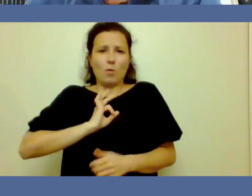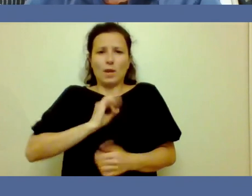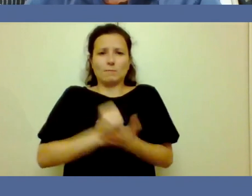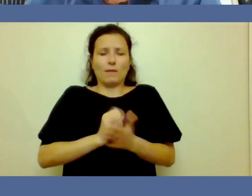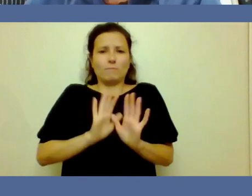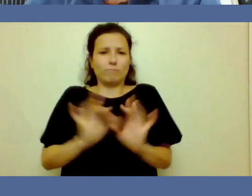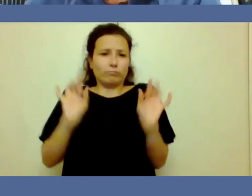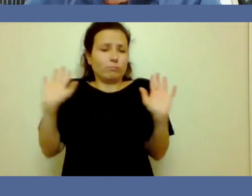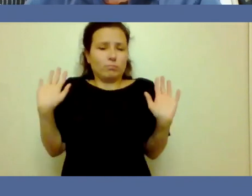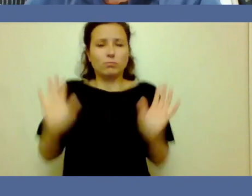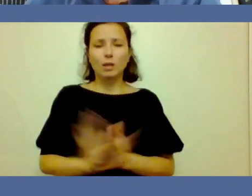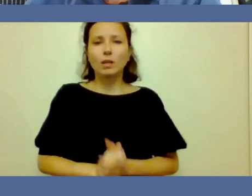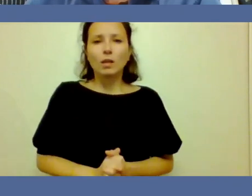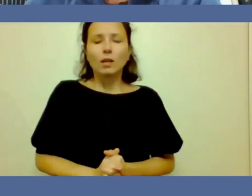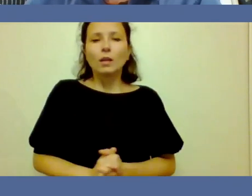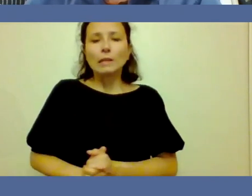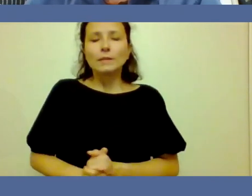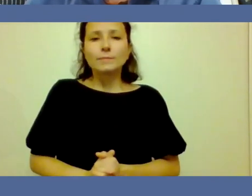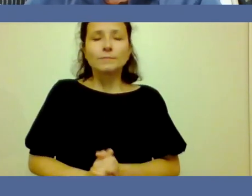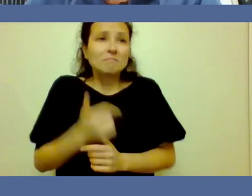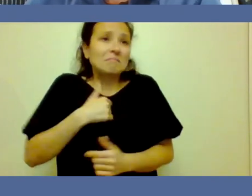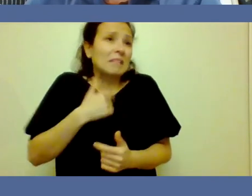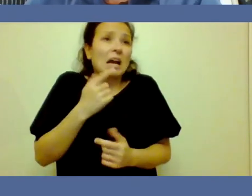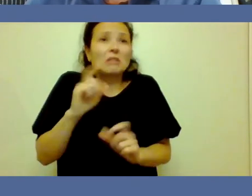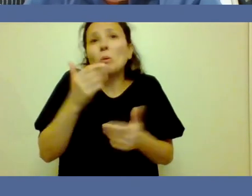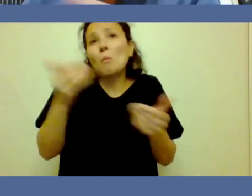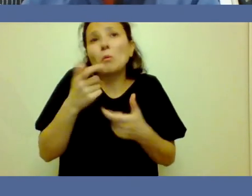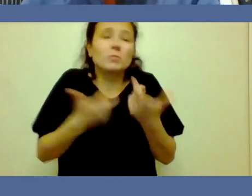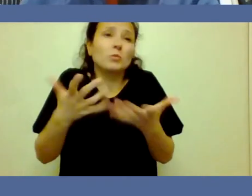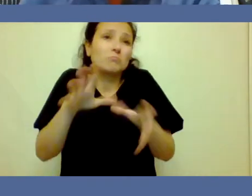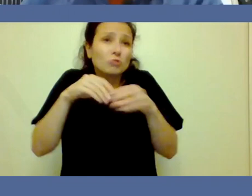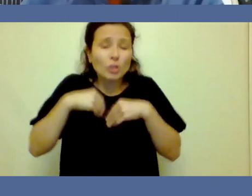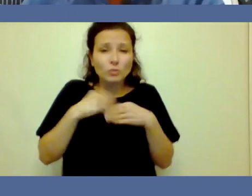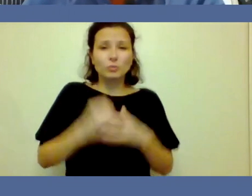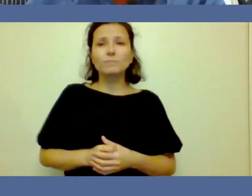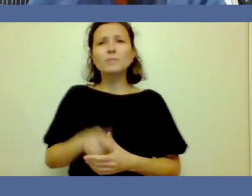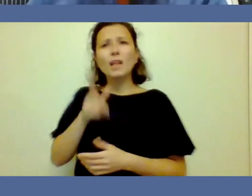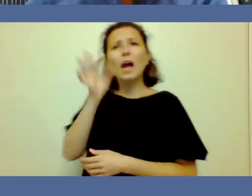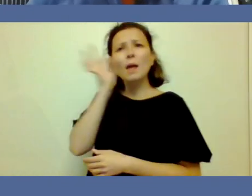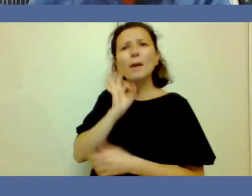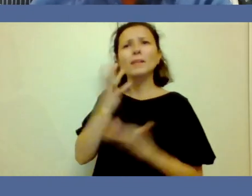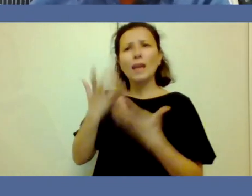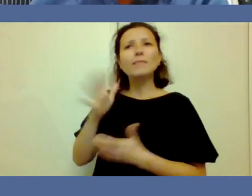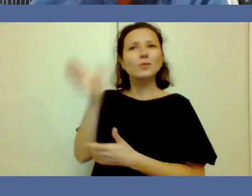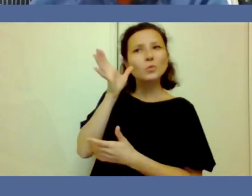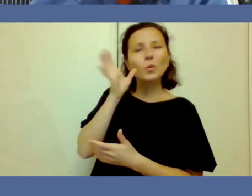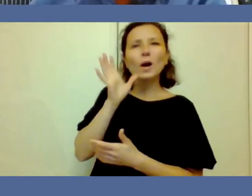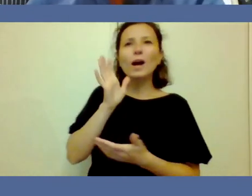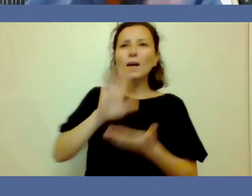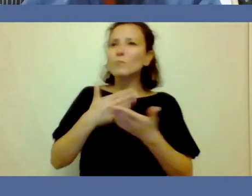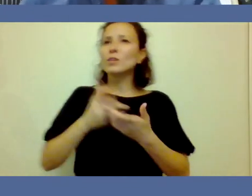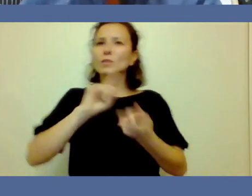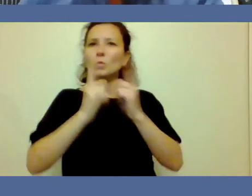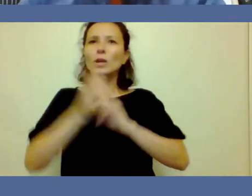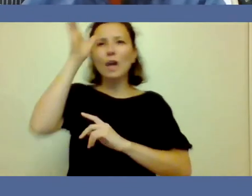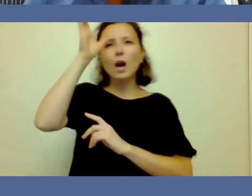mojej gestii. Więc ja jedyne, co mogę zrobić, to przyjąć to. Ale pani chętnie tego słucha, między innymi na tych spotkaniach autorskich,